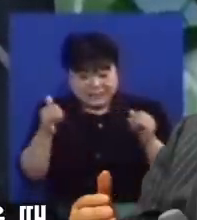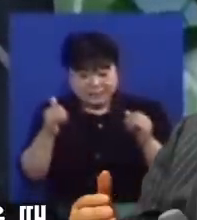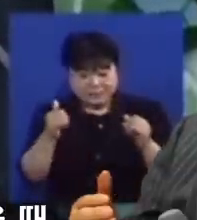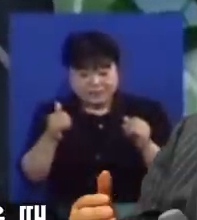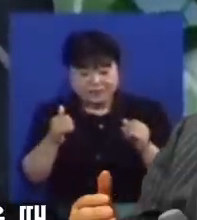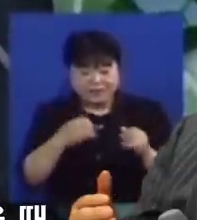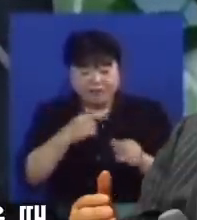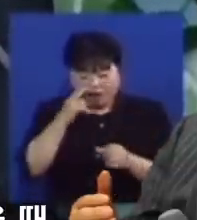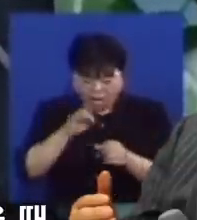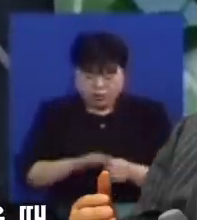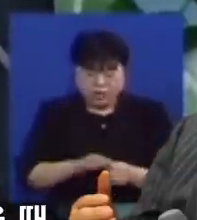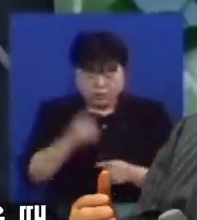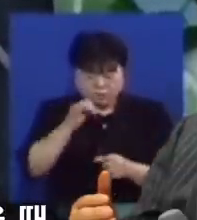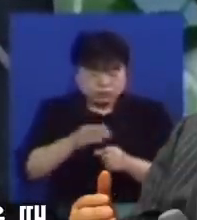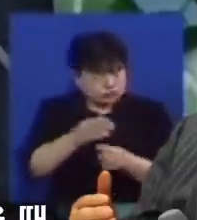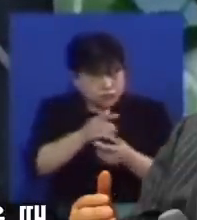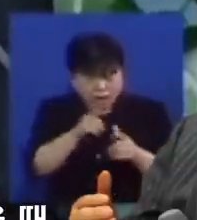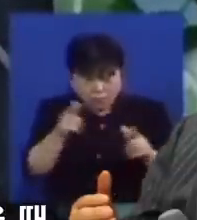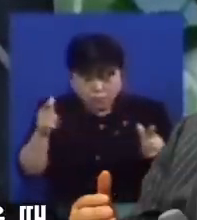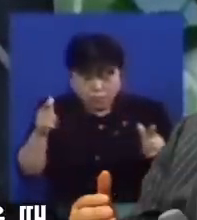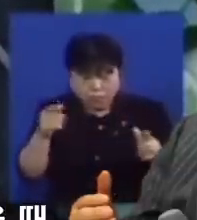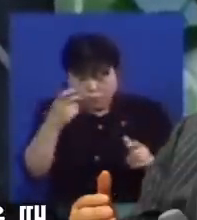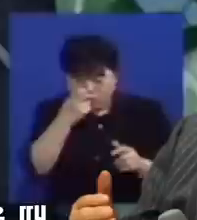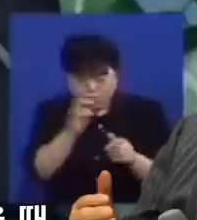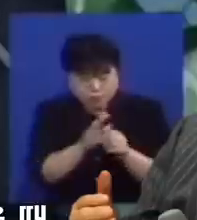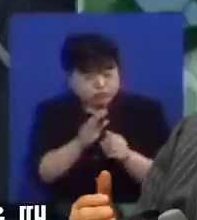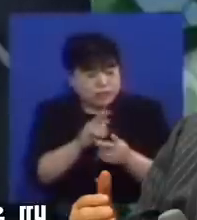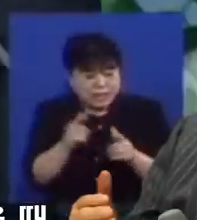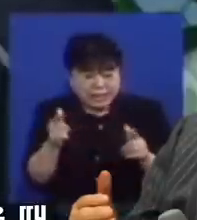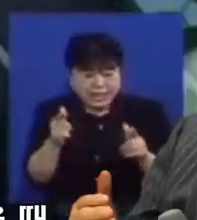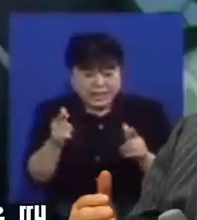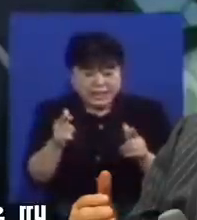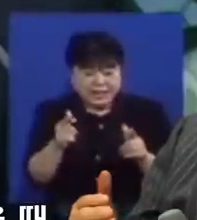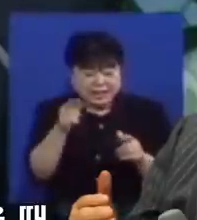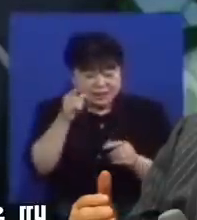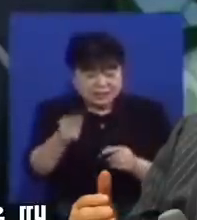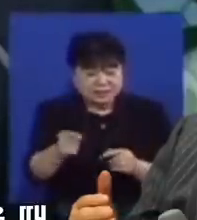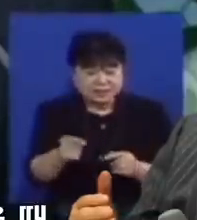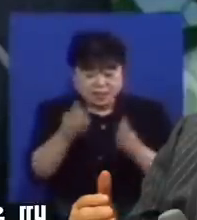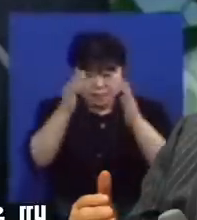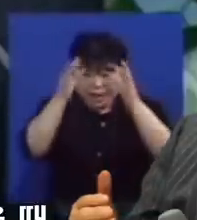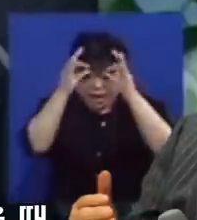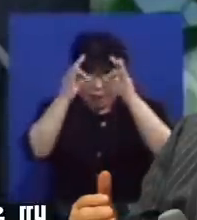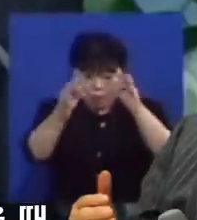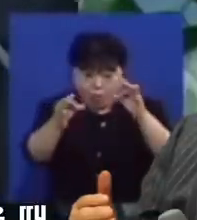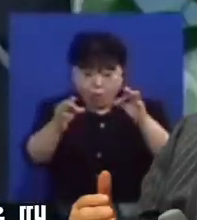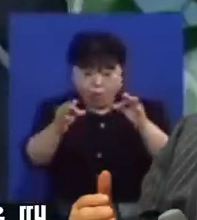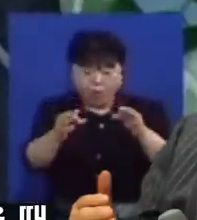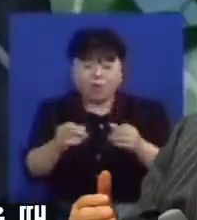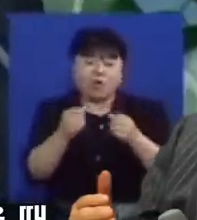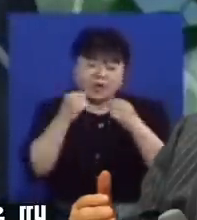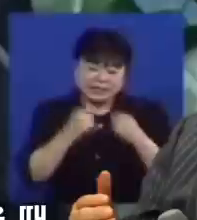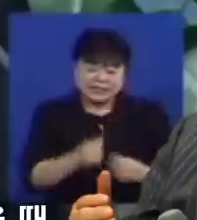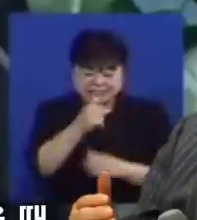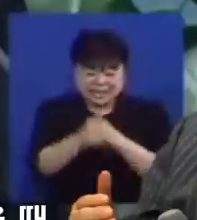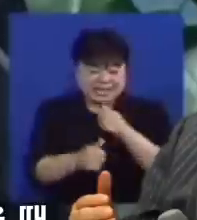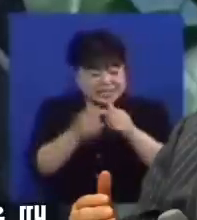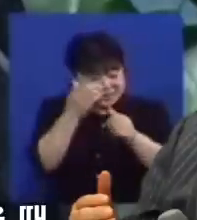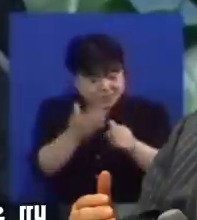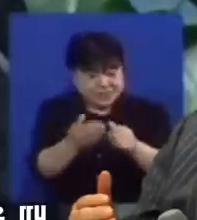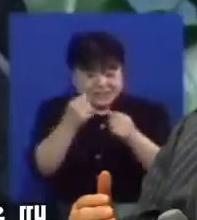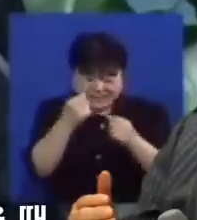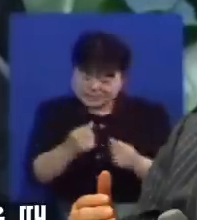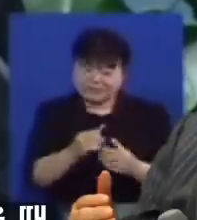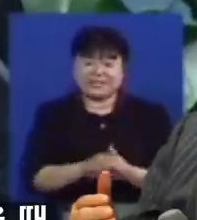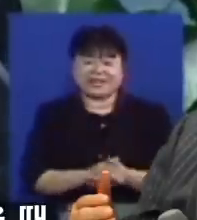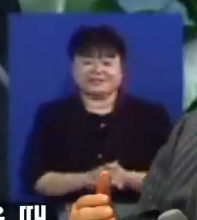나의 억울함을 동정하지 않고 돌봐주지 않을지라도 그것을 바라보고 계시는 하나님이